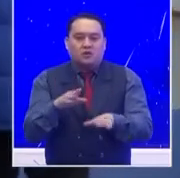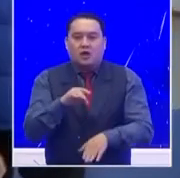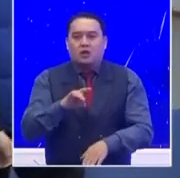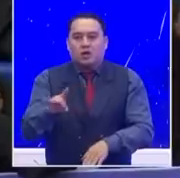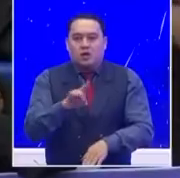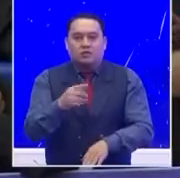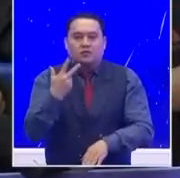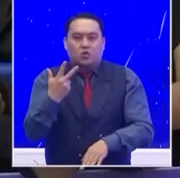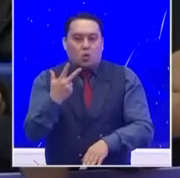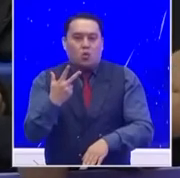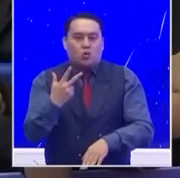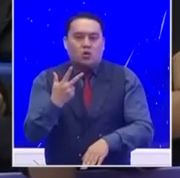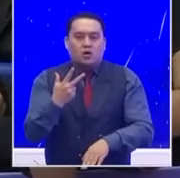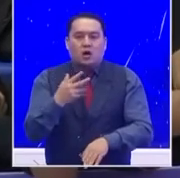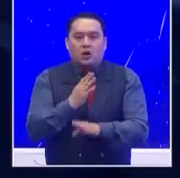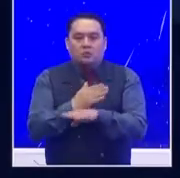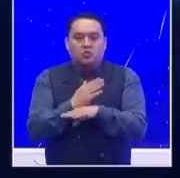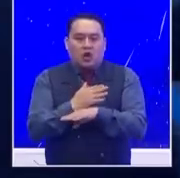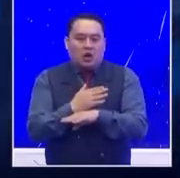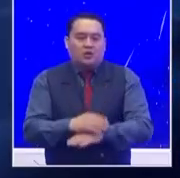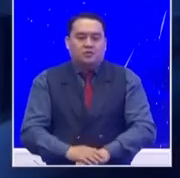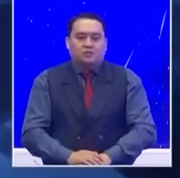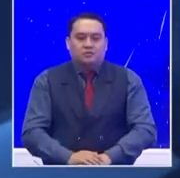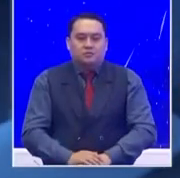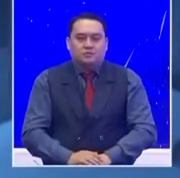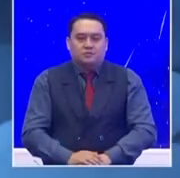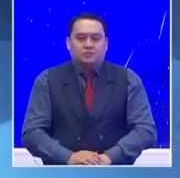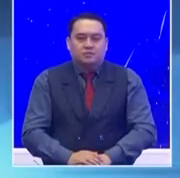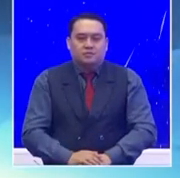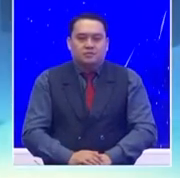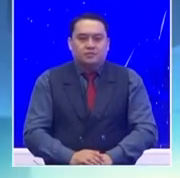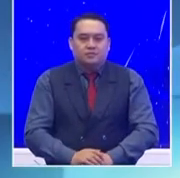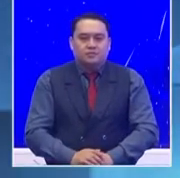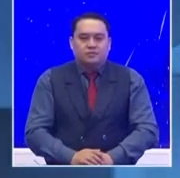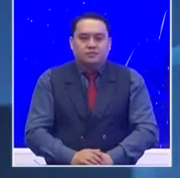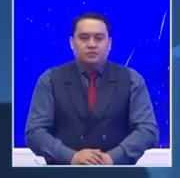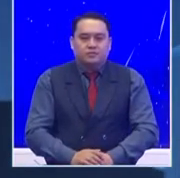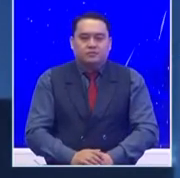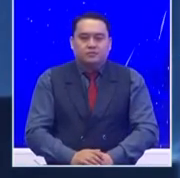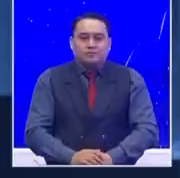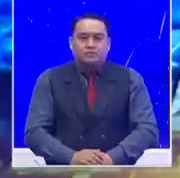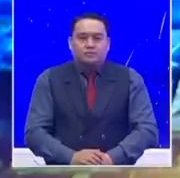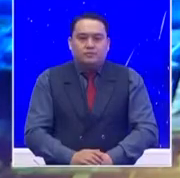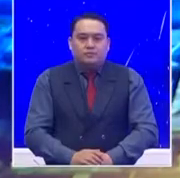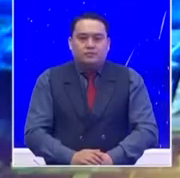и бронза у клуба колизей исков шагая алексей лицу и надир хардинг только назад issue тату кругом